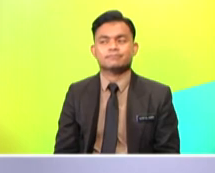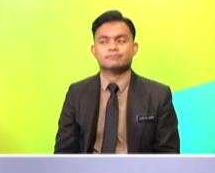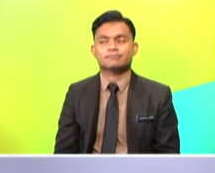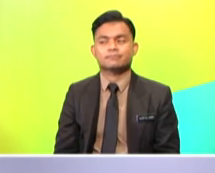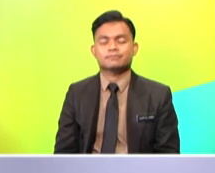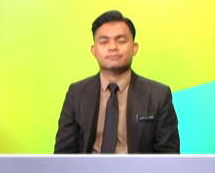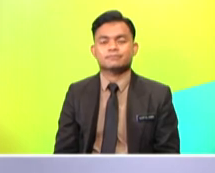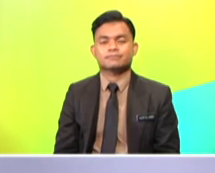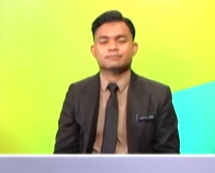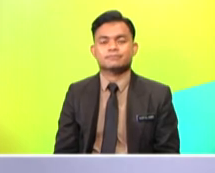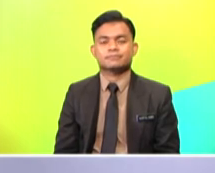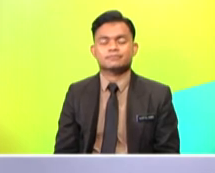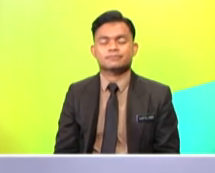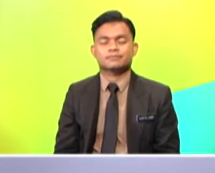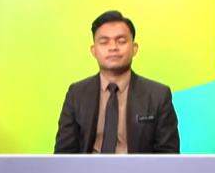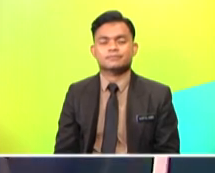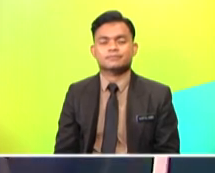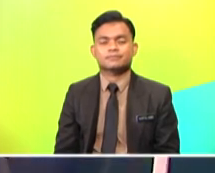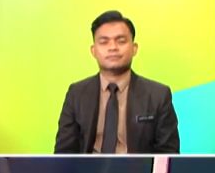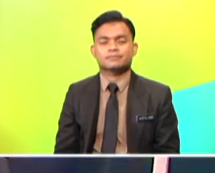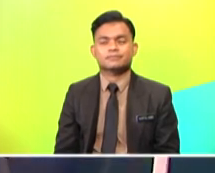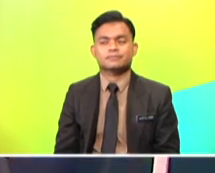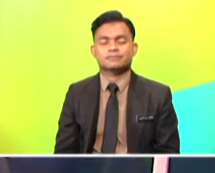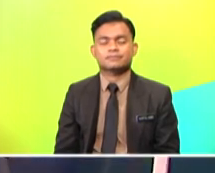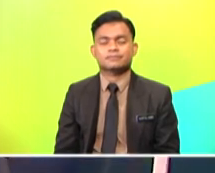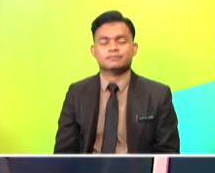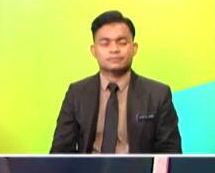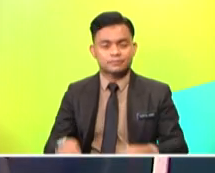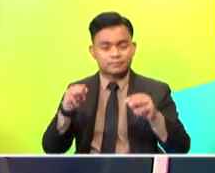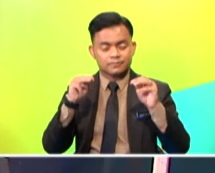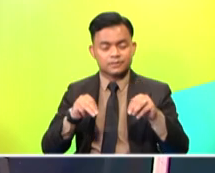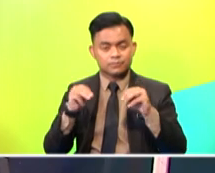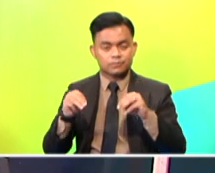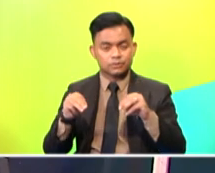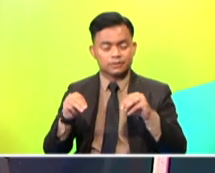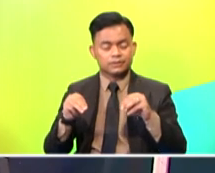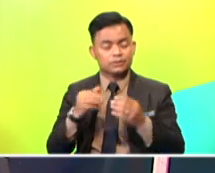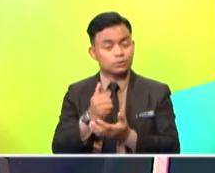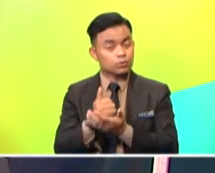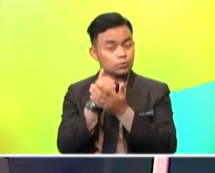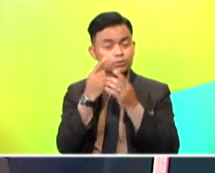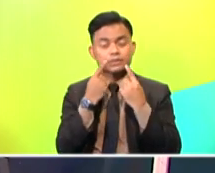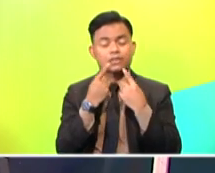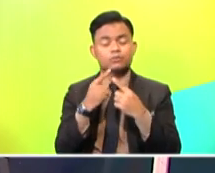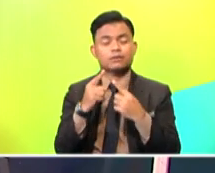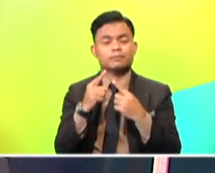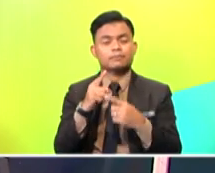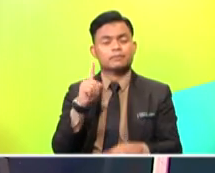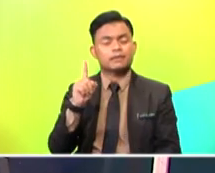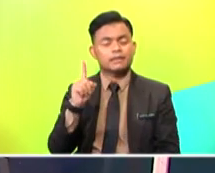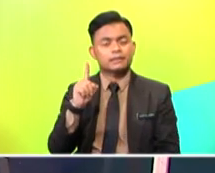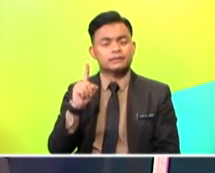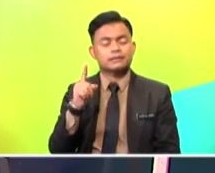rumah teres. Betul lah. Murid-murid pun tolong jawab sekali tahu yang mana satu jawapan